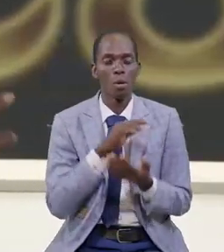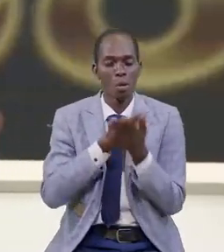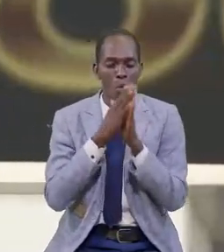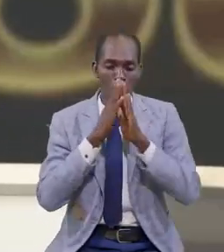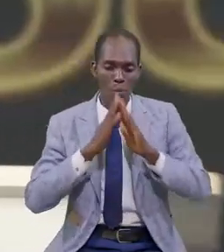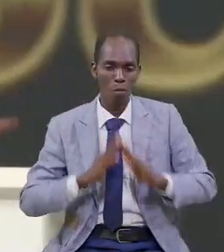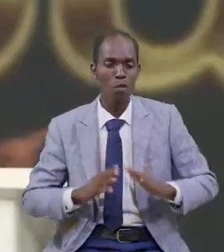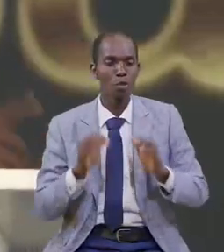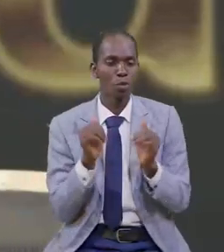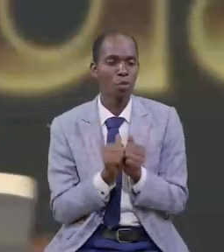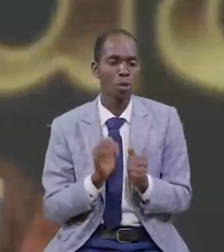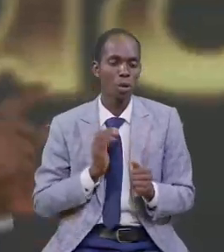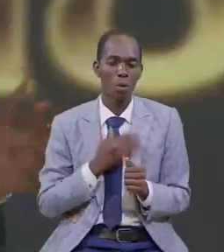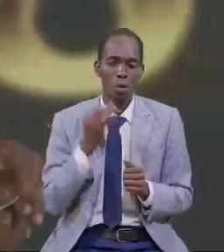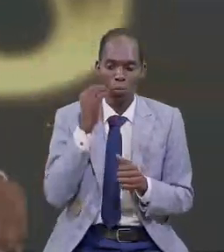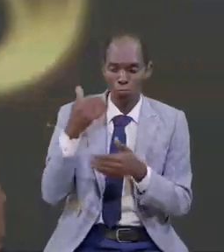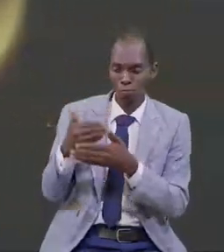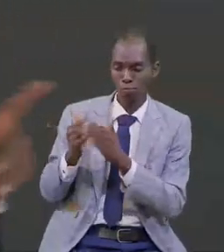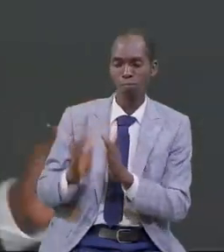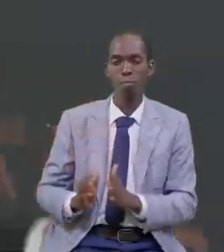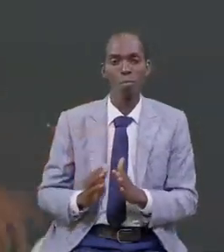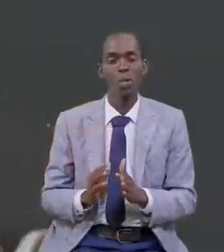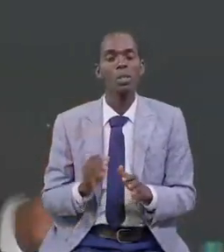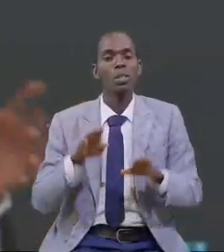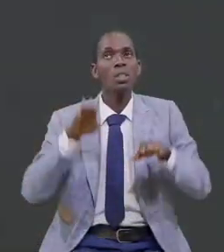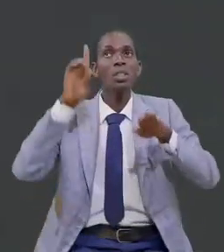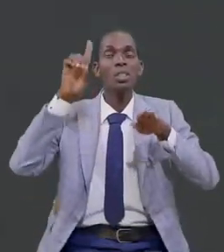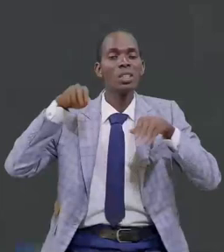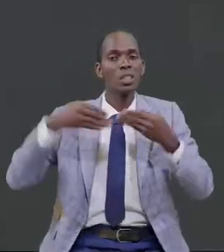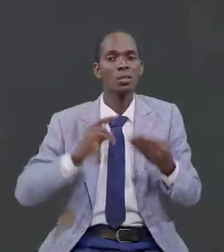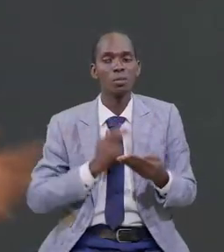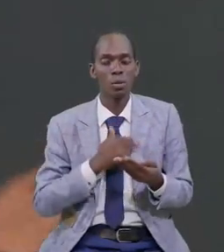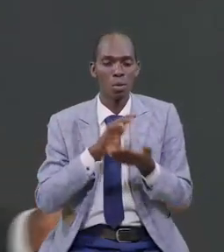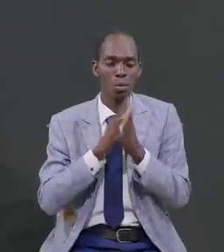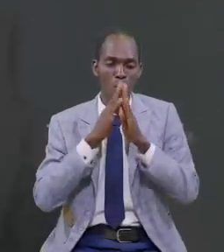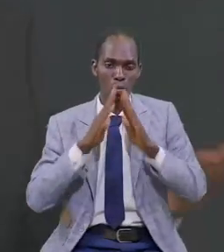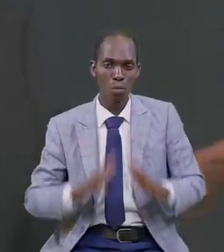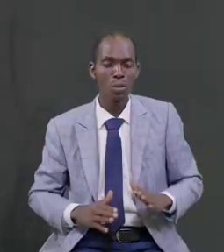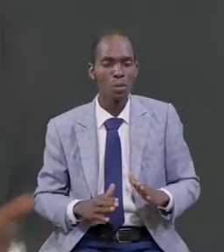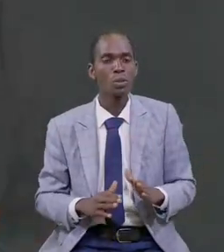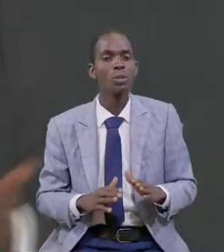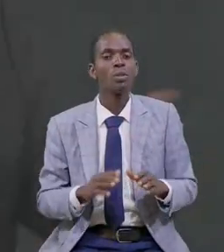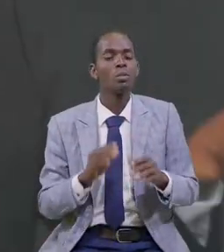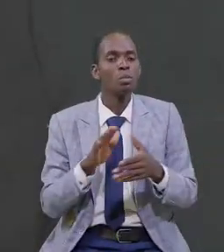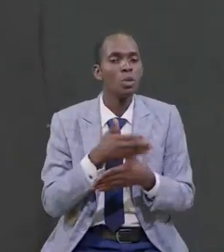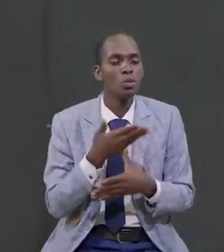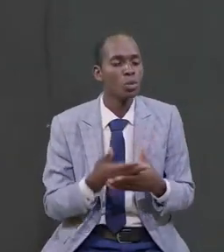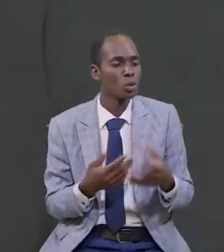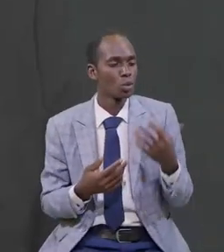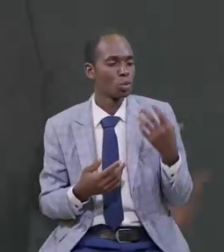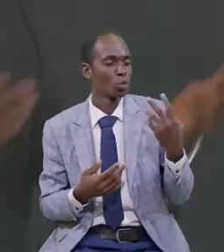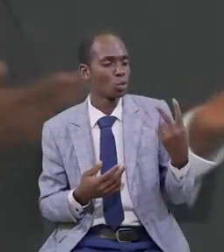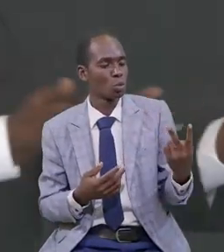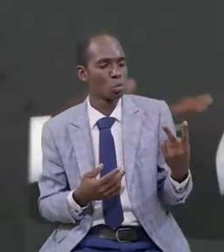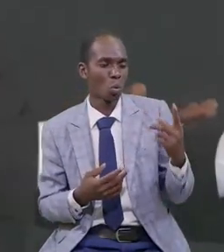avec votre voisin la paix la paix de tribu en tribu cette tribu avec cette